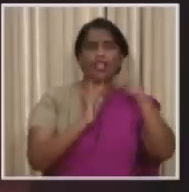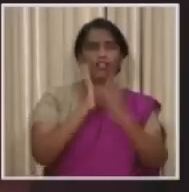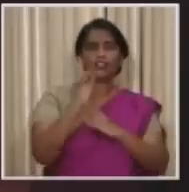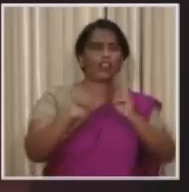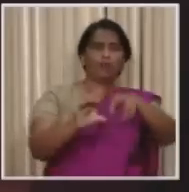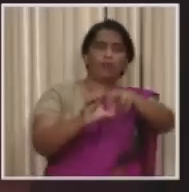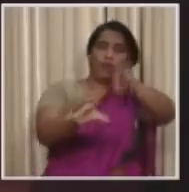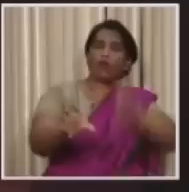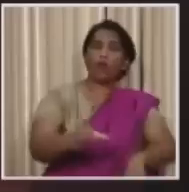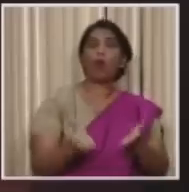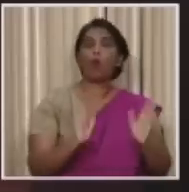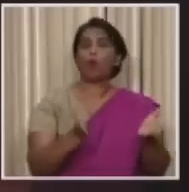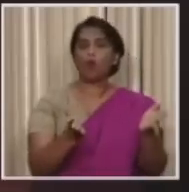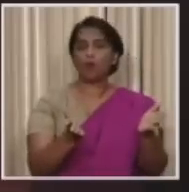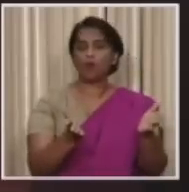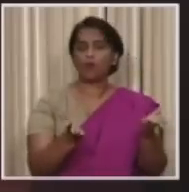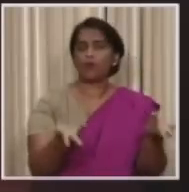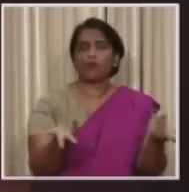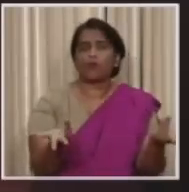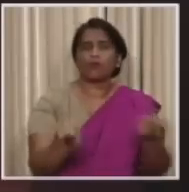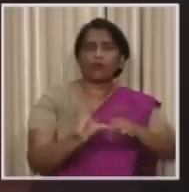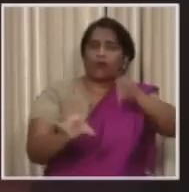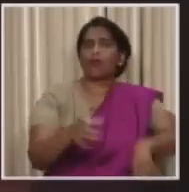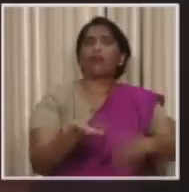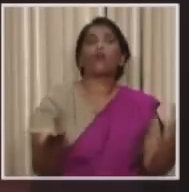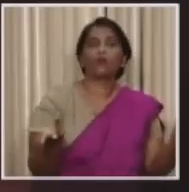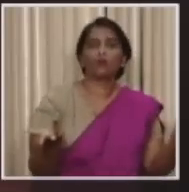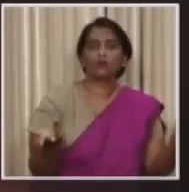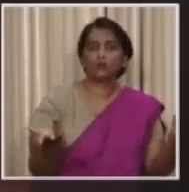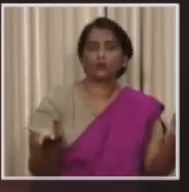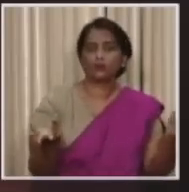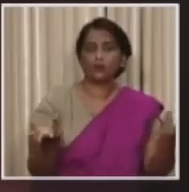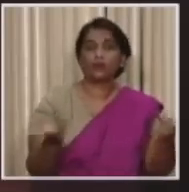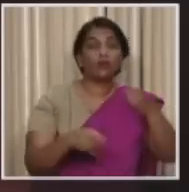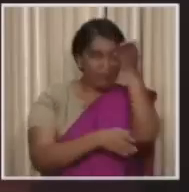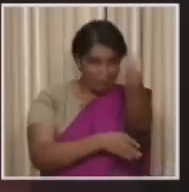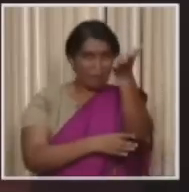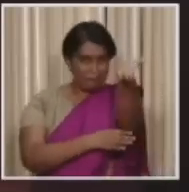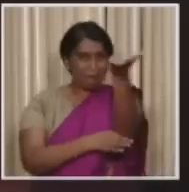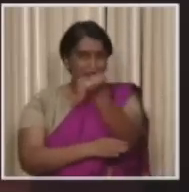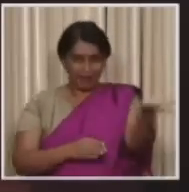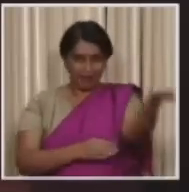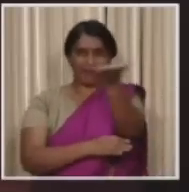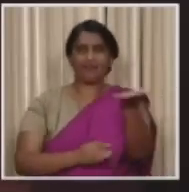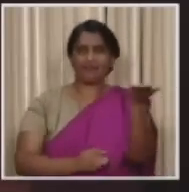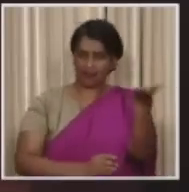ekin iwattune kawuda iwattune kawuda me haadeya tika